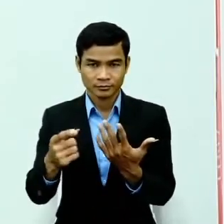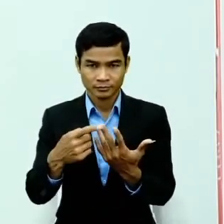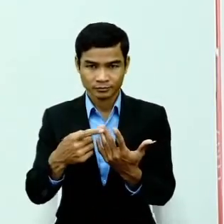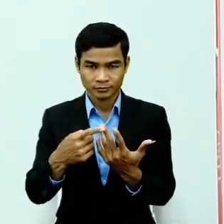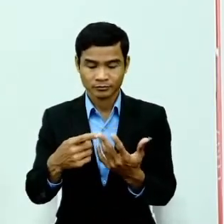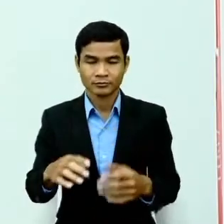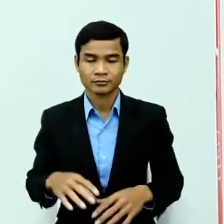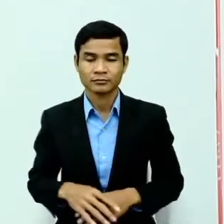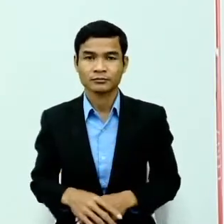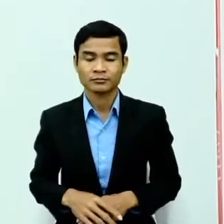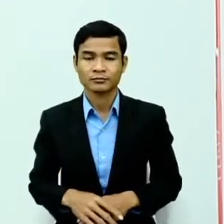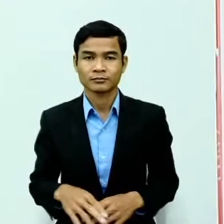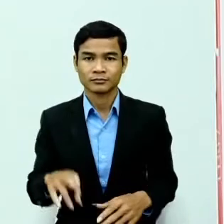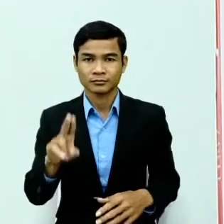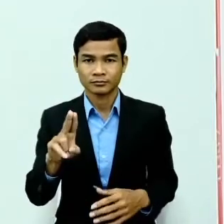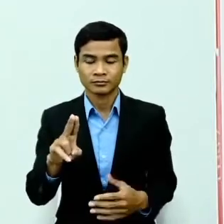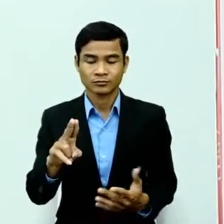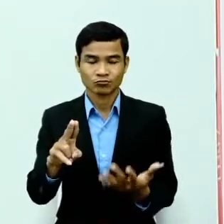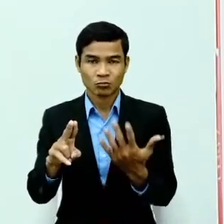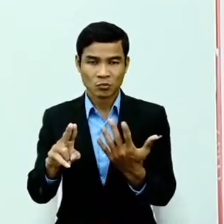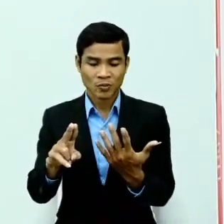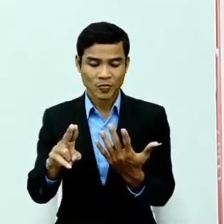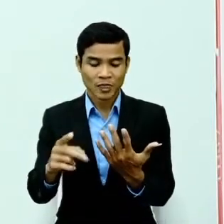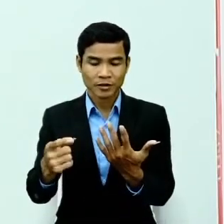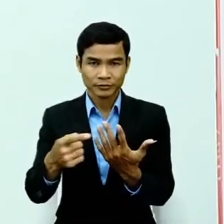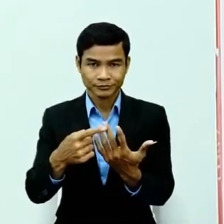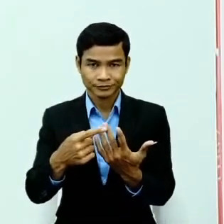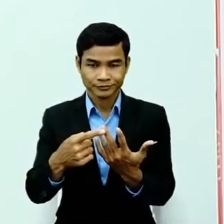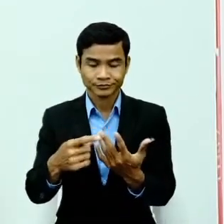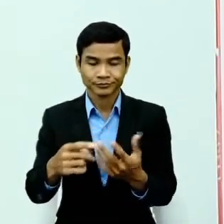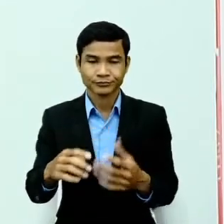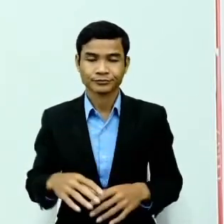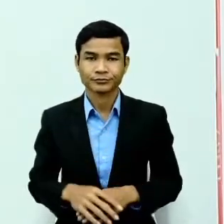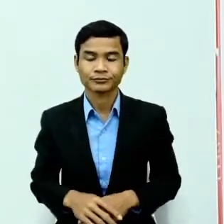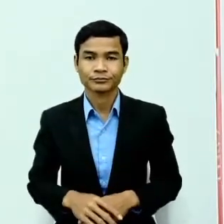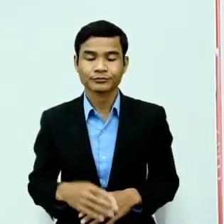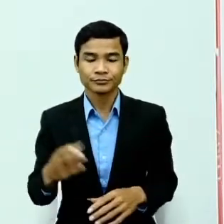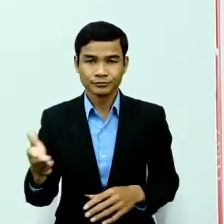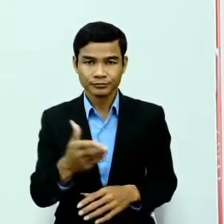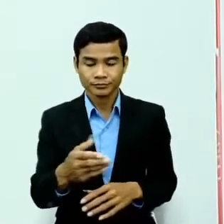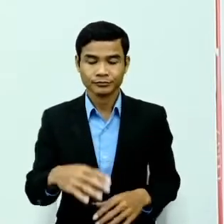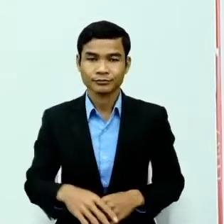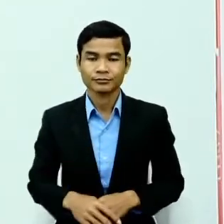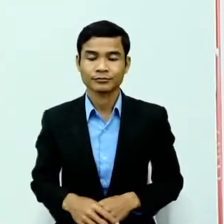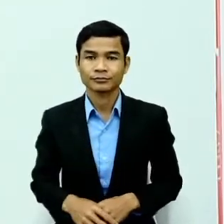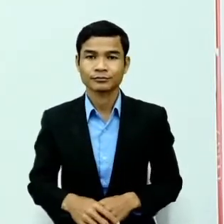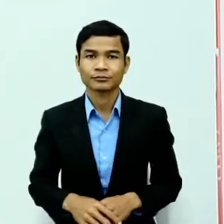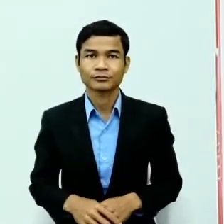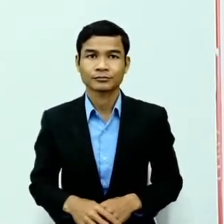ấm ấm ó ấm ấm chà con